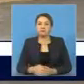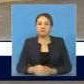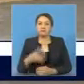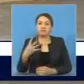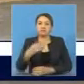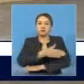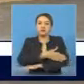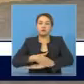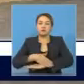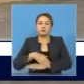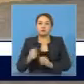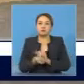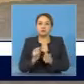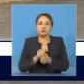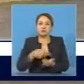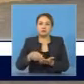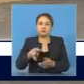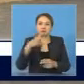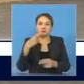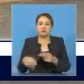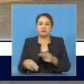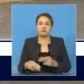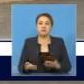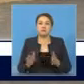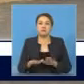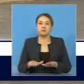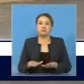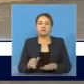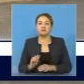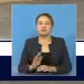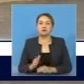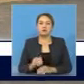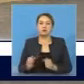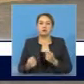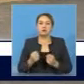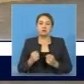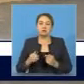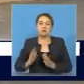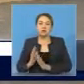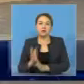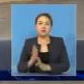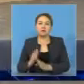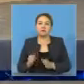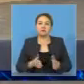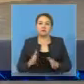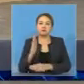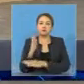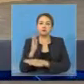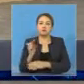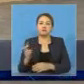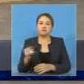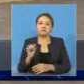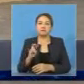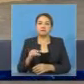4 улицы с асфальтным покрытием уже завершены практически, остались только лишь укрепление обочины, установка дорожных знаков